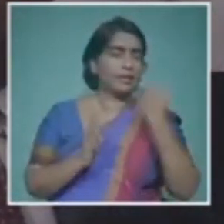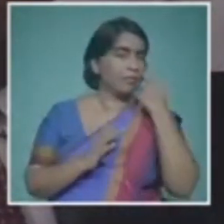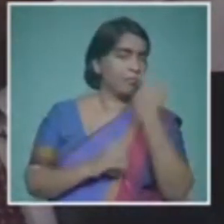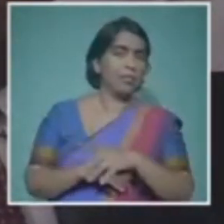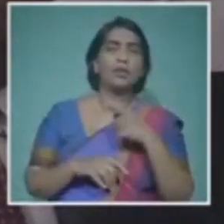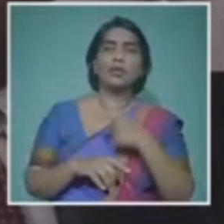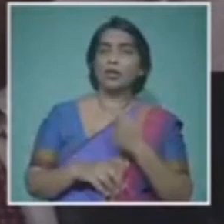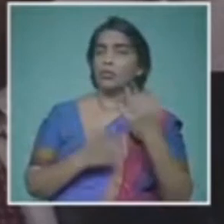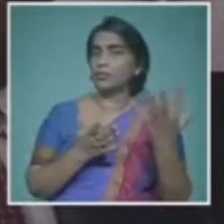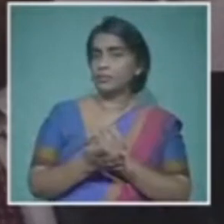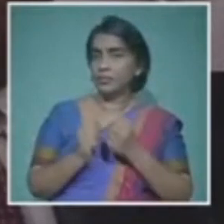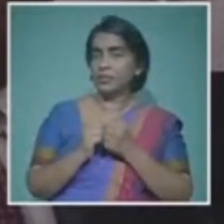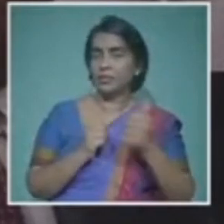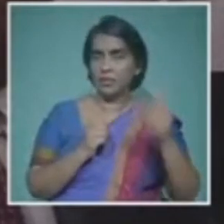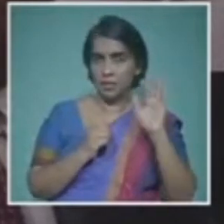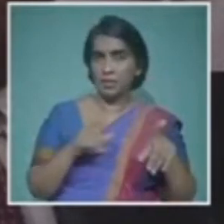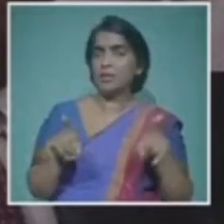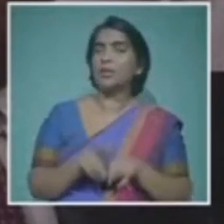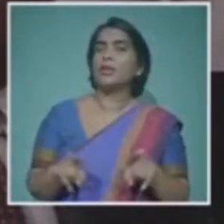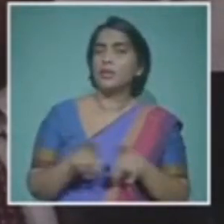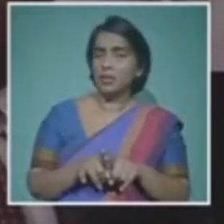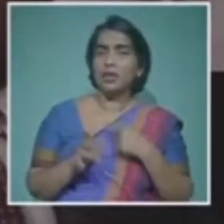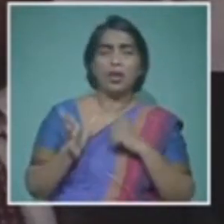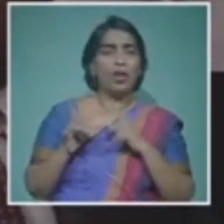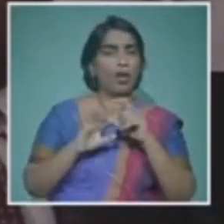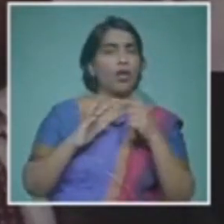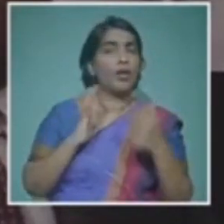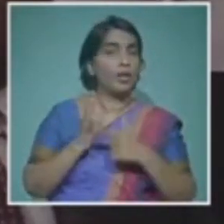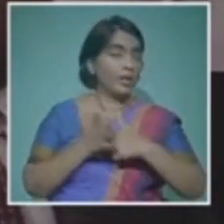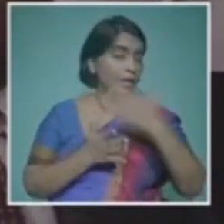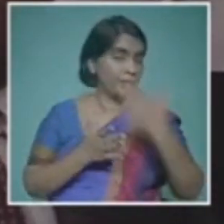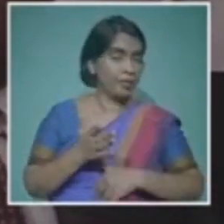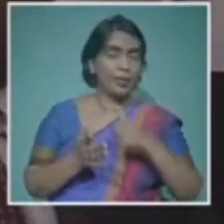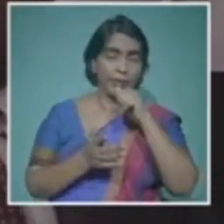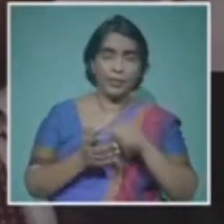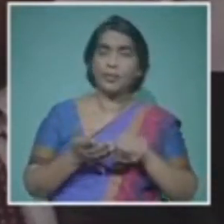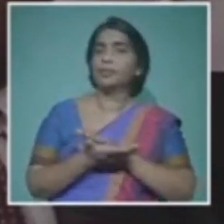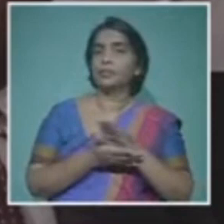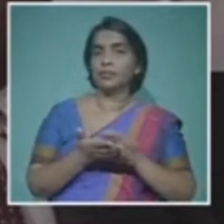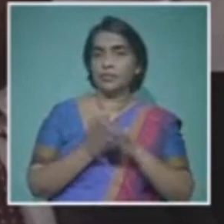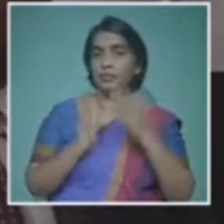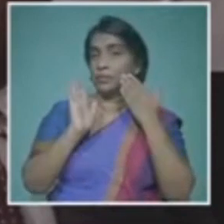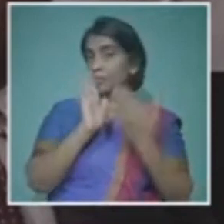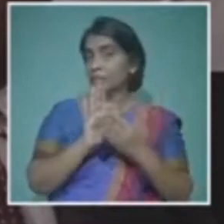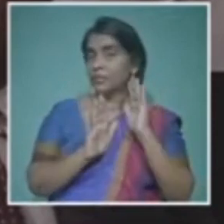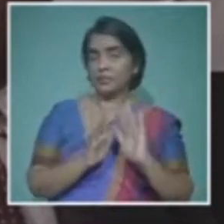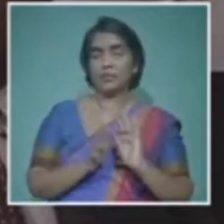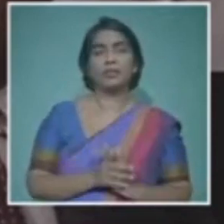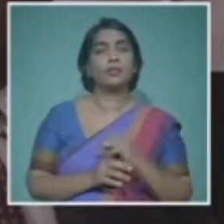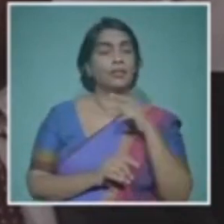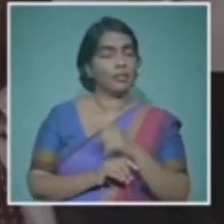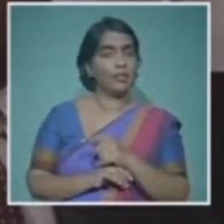නොකොට මේ මුදල් ගණදෙනු සිද්ධ වෙලා තියෙන ආකාරය මේ විගණකාධිපති වාර්තාව පැහැදිලි ලෙස කරුණු අනාවරණය කරනවා.